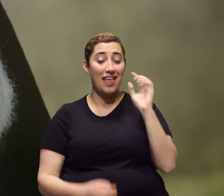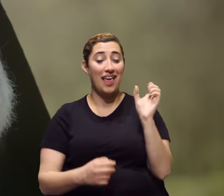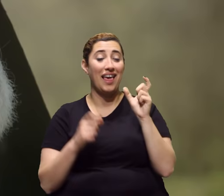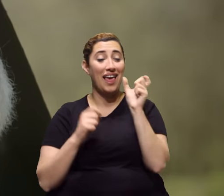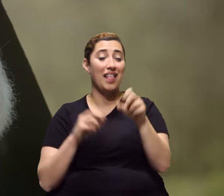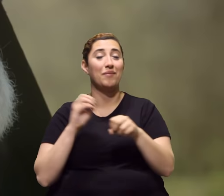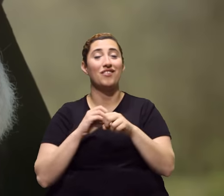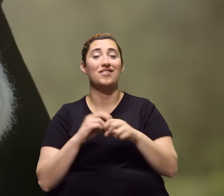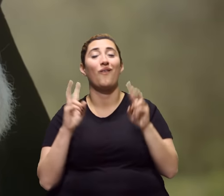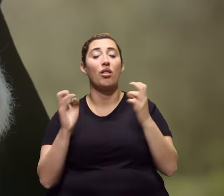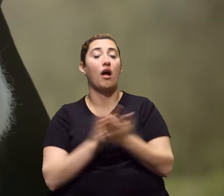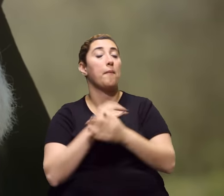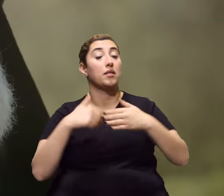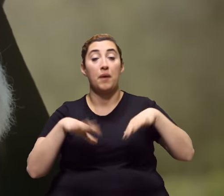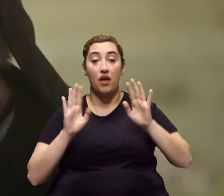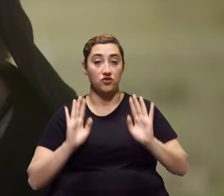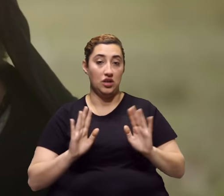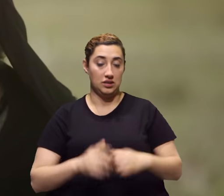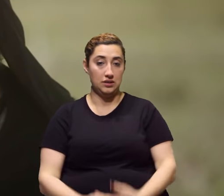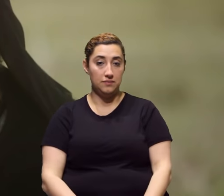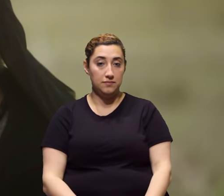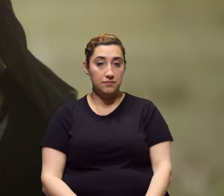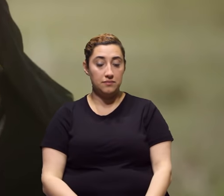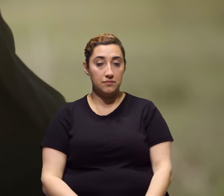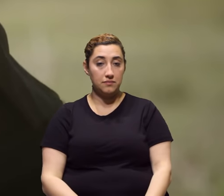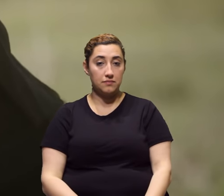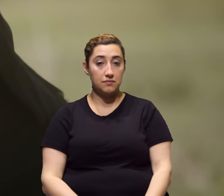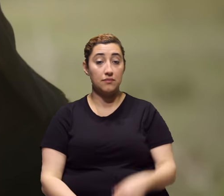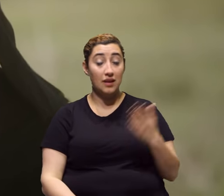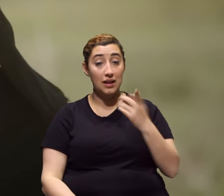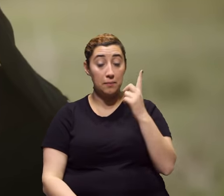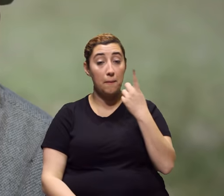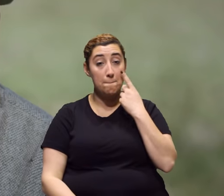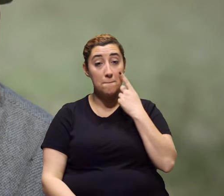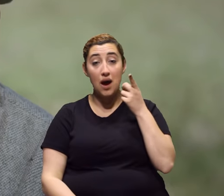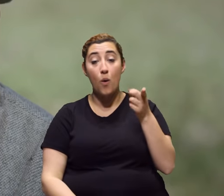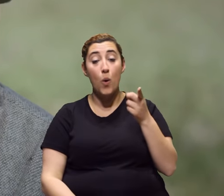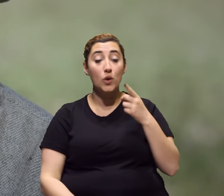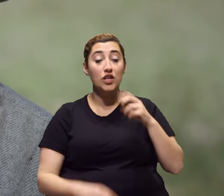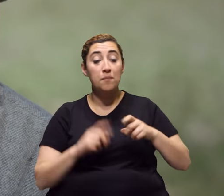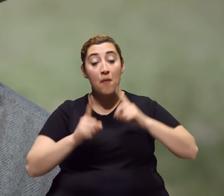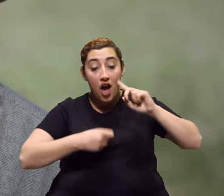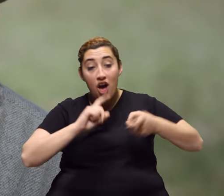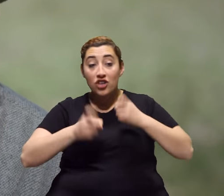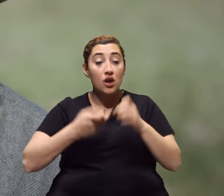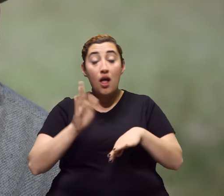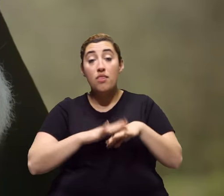kelimede geçivermeyeceksin öyle. Hele bir bak onun macerasına.